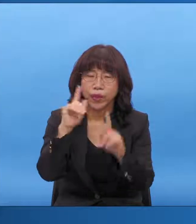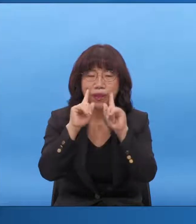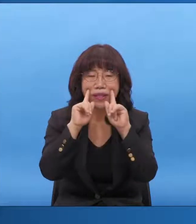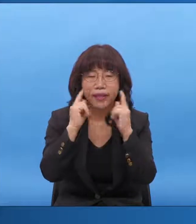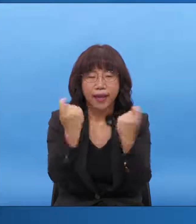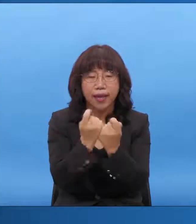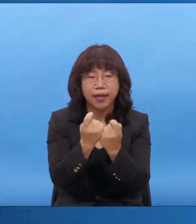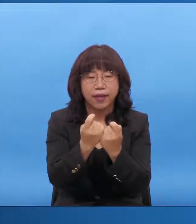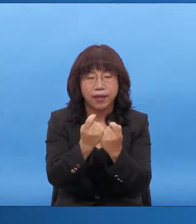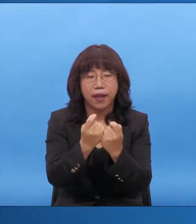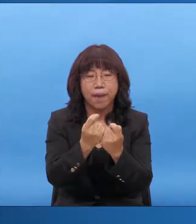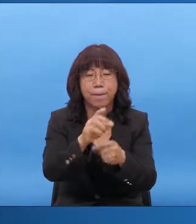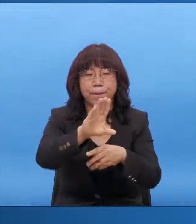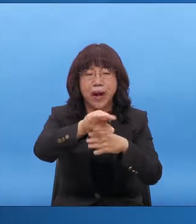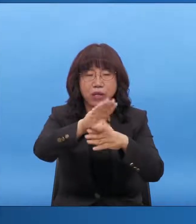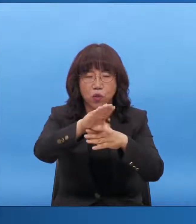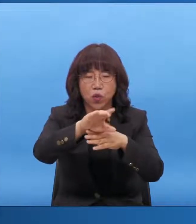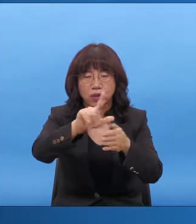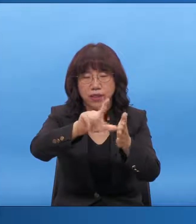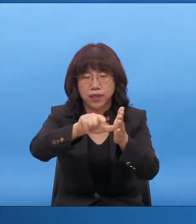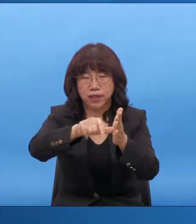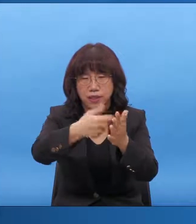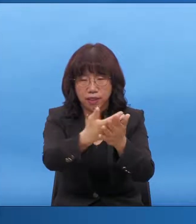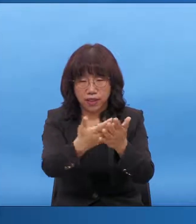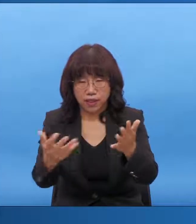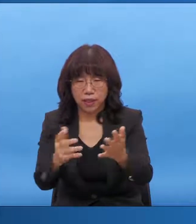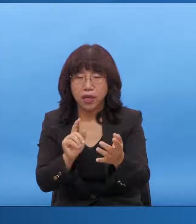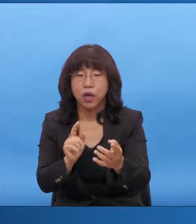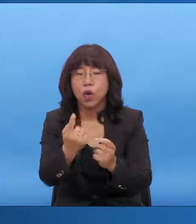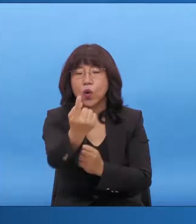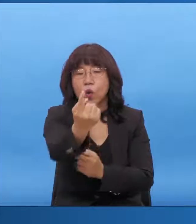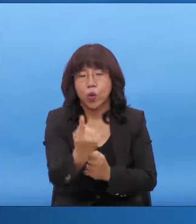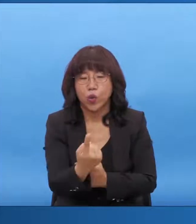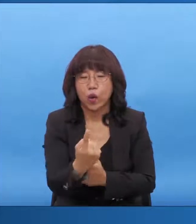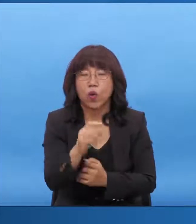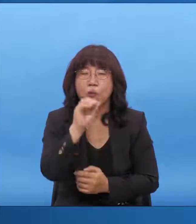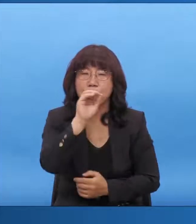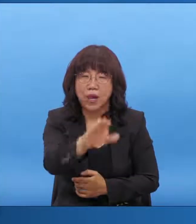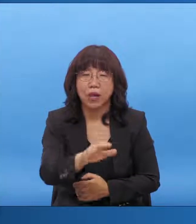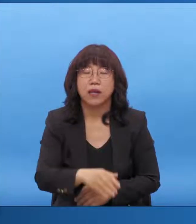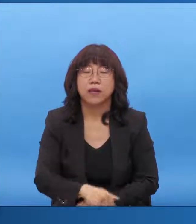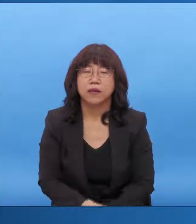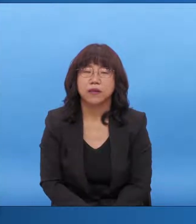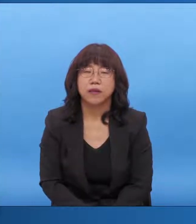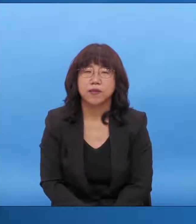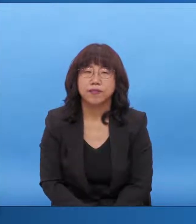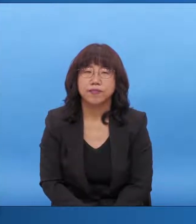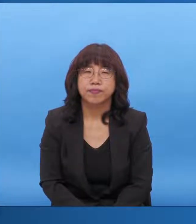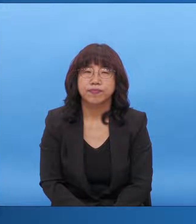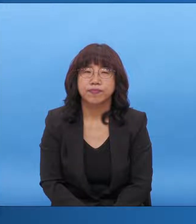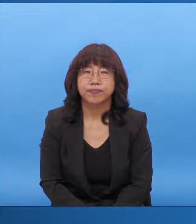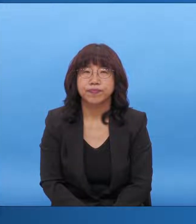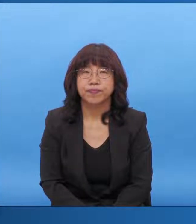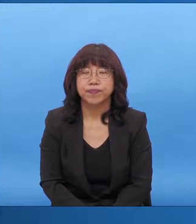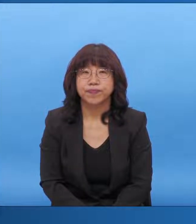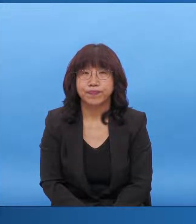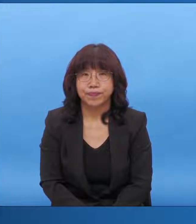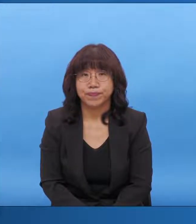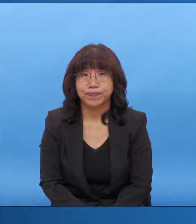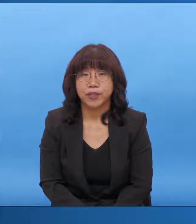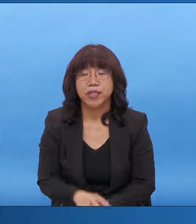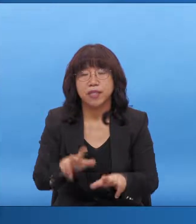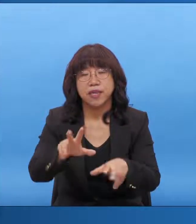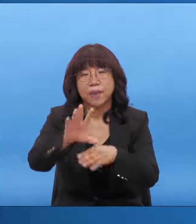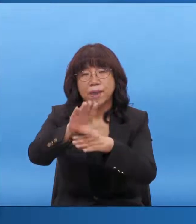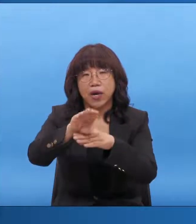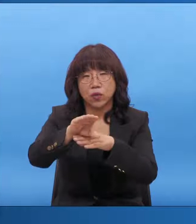올 거다. 오늘 그렇게 봤어요. In 15 years ago, we already saw that personal broadcasting would take place. 앞으로 이걸 잘 못 보면